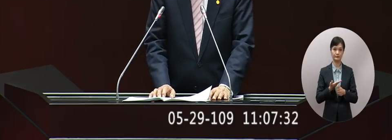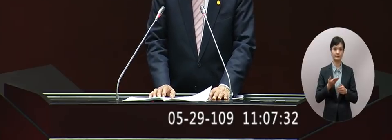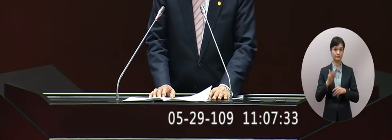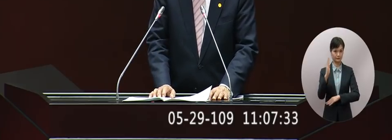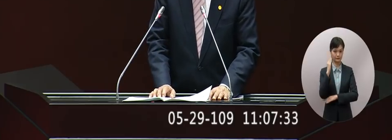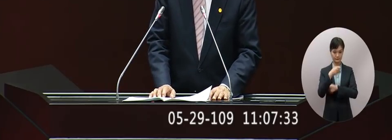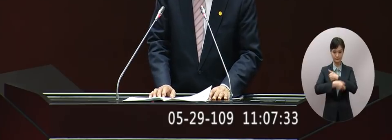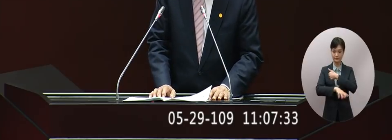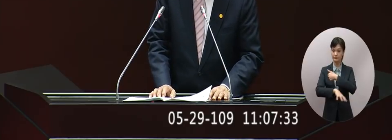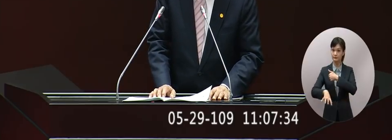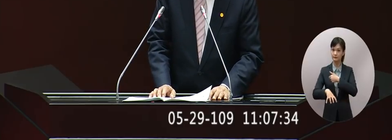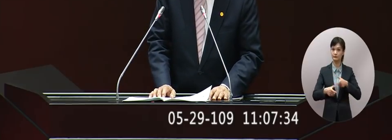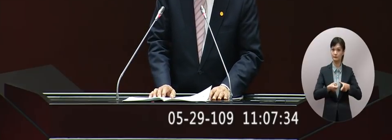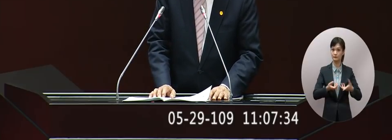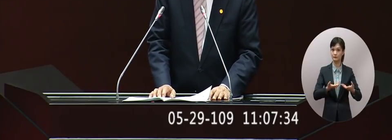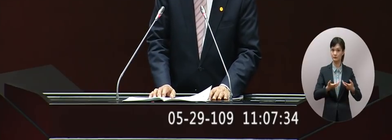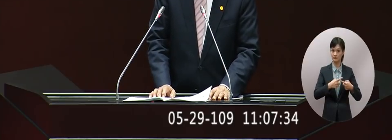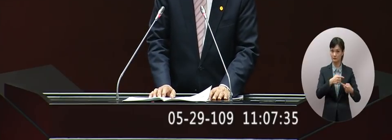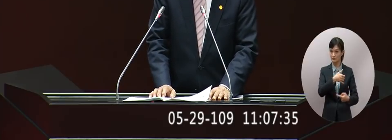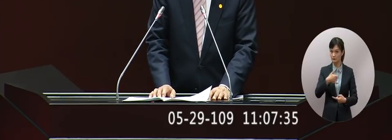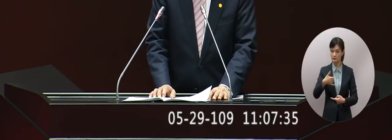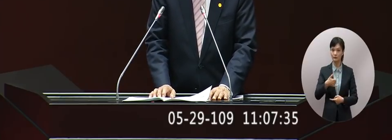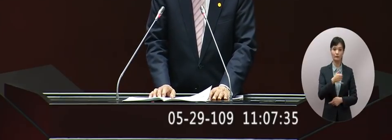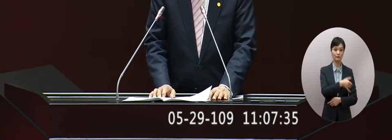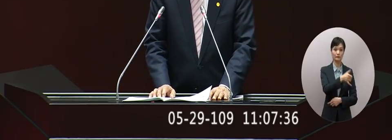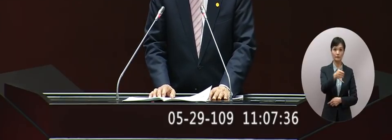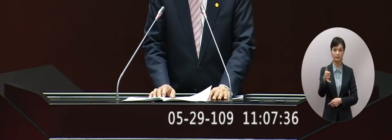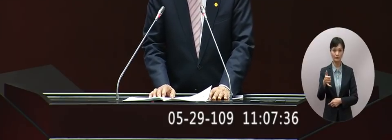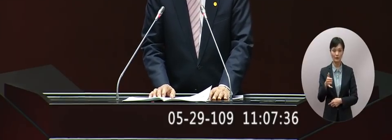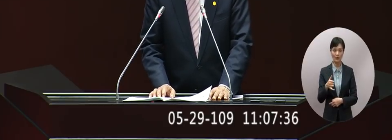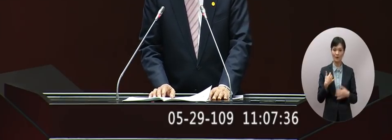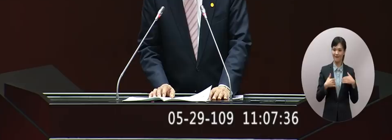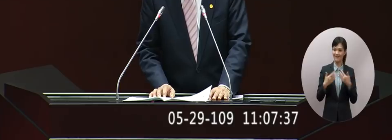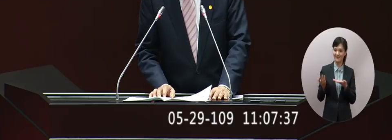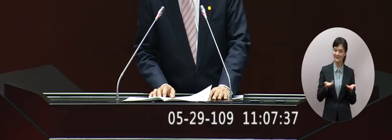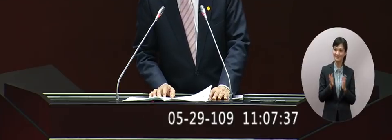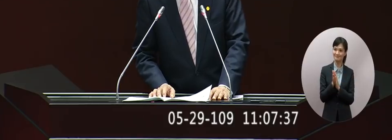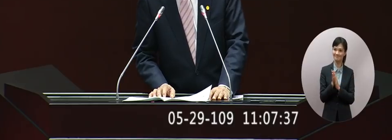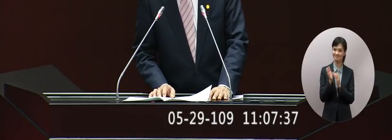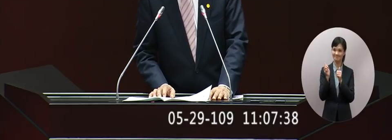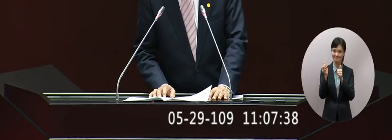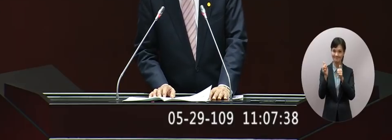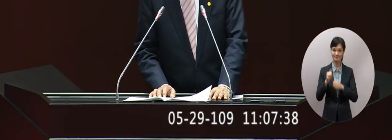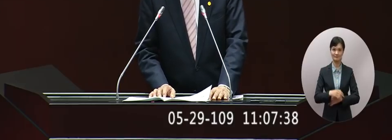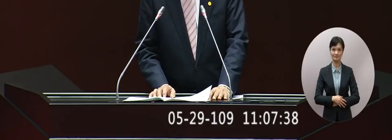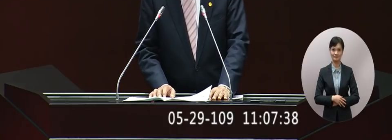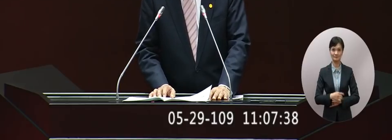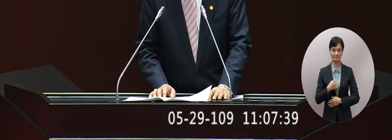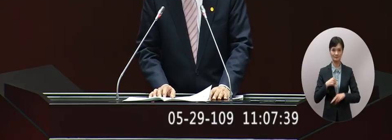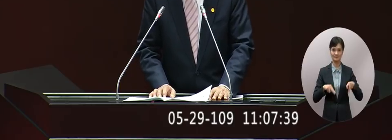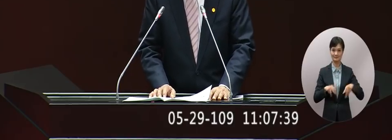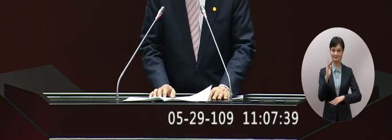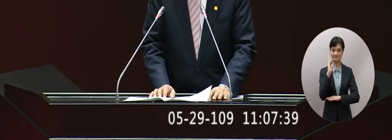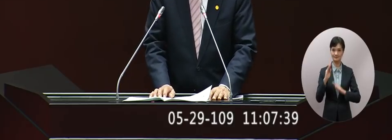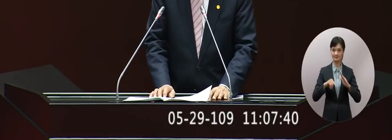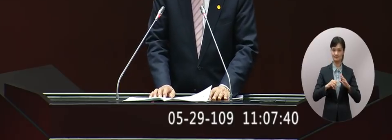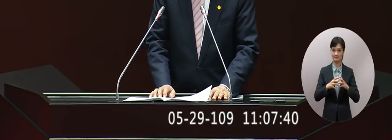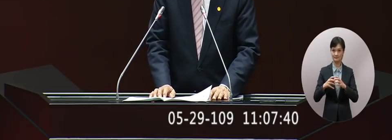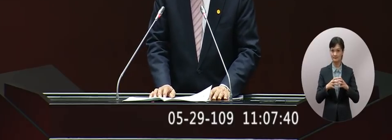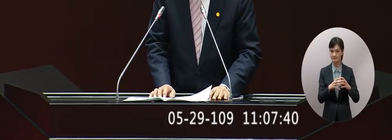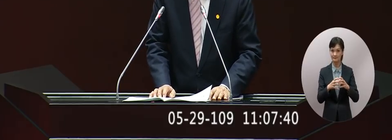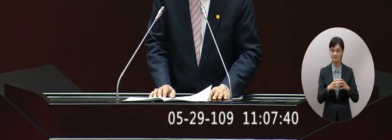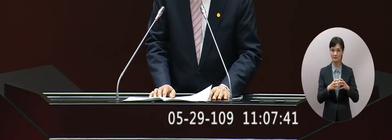员走到各地受到欢迎，我们整个行政团队从上到